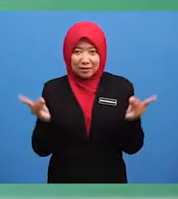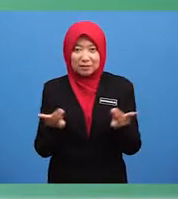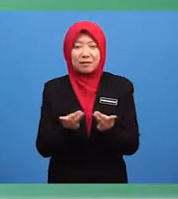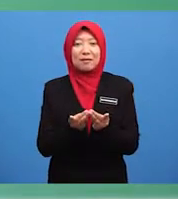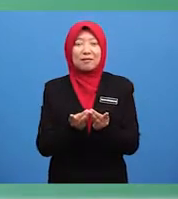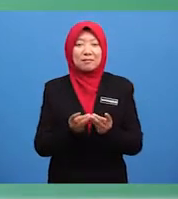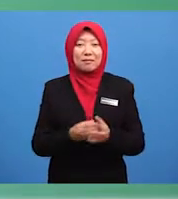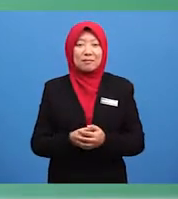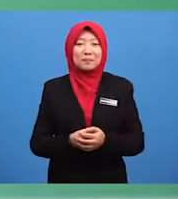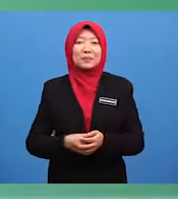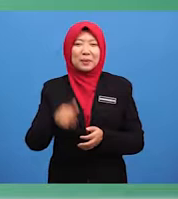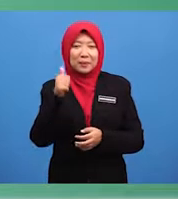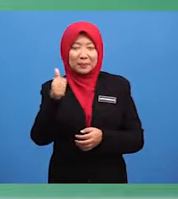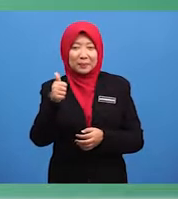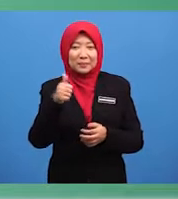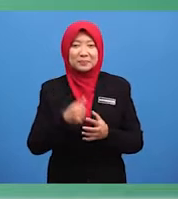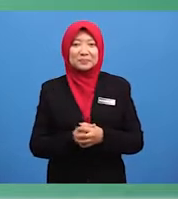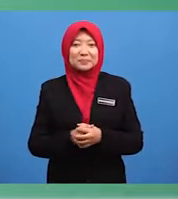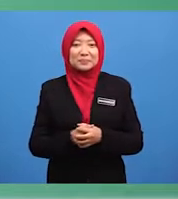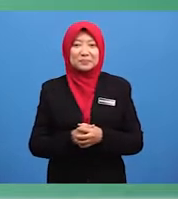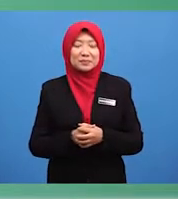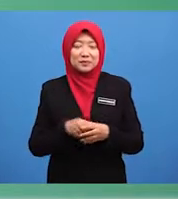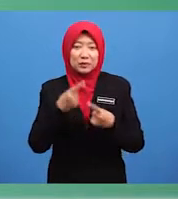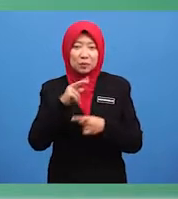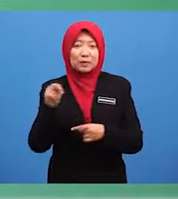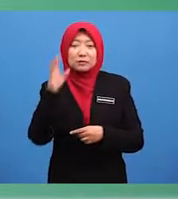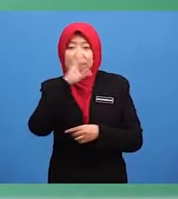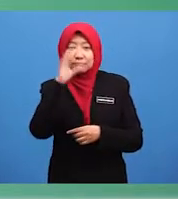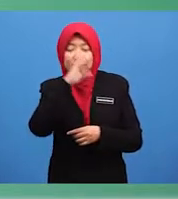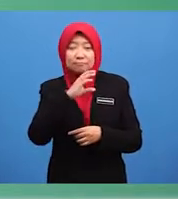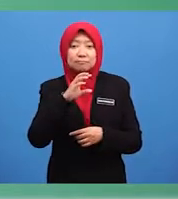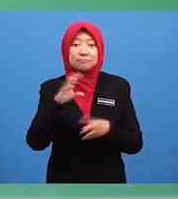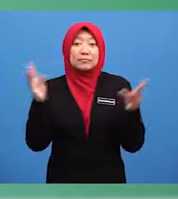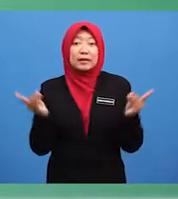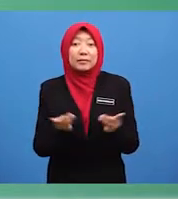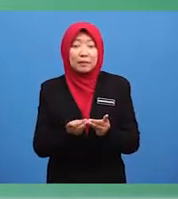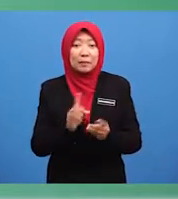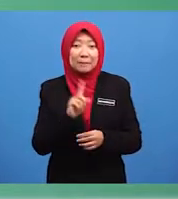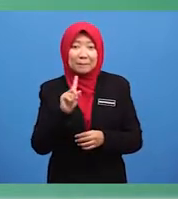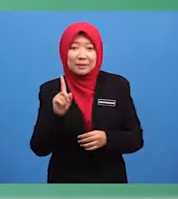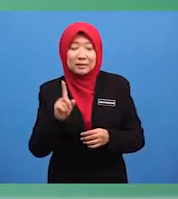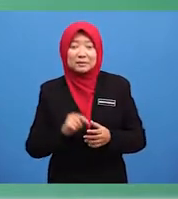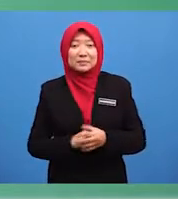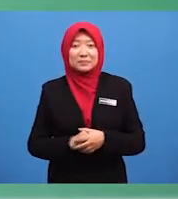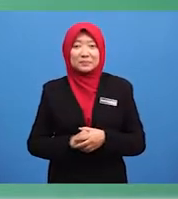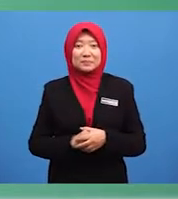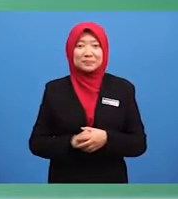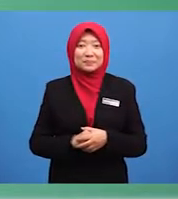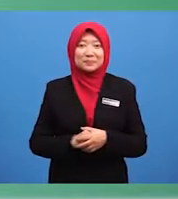Tanya, anda hebat. Jawapannya delta. Cuba murid-murid cari perkataan delta